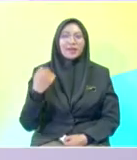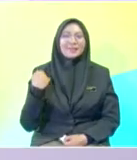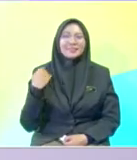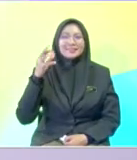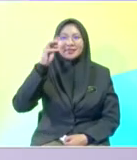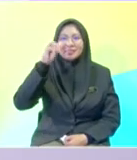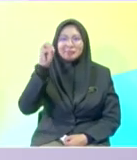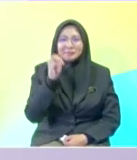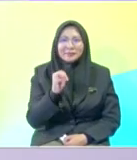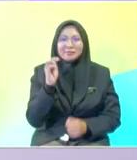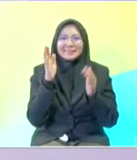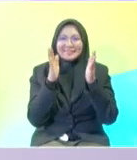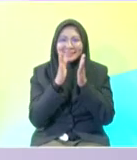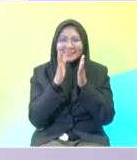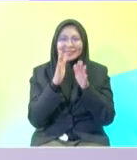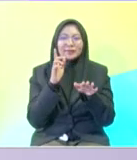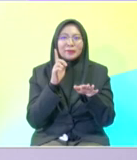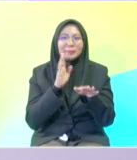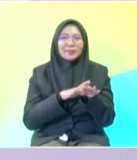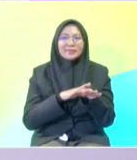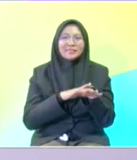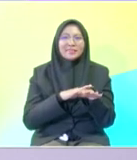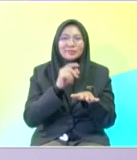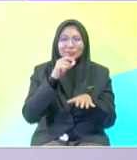dekat kalimah tersebut